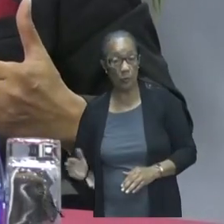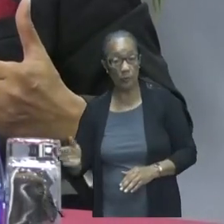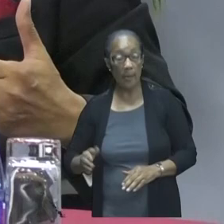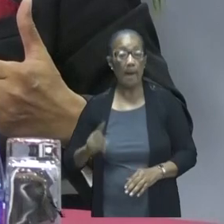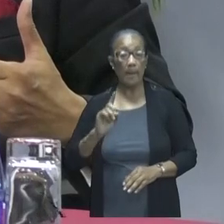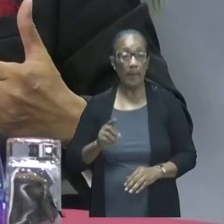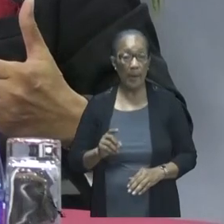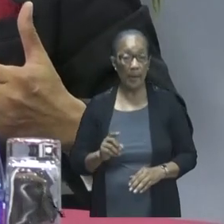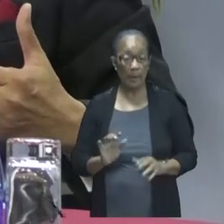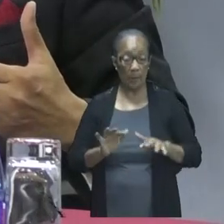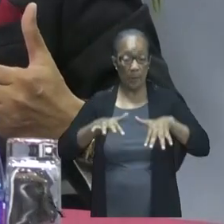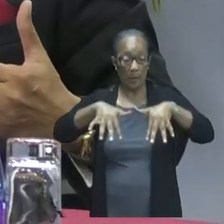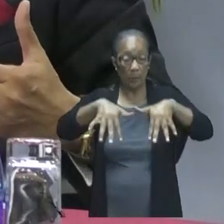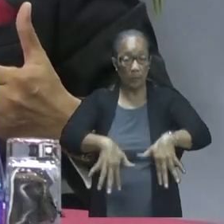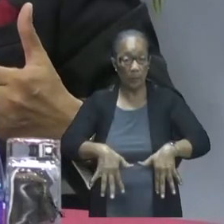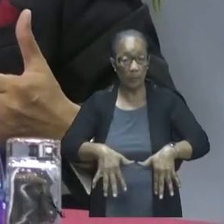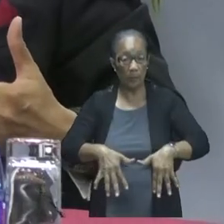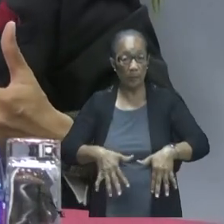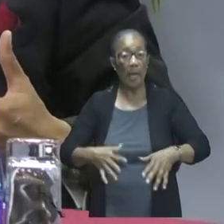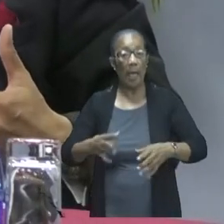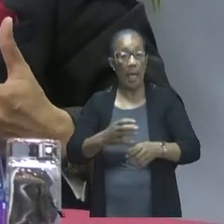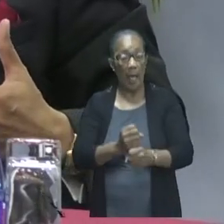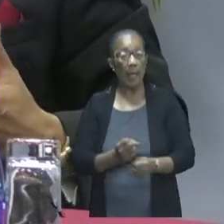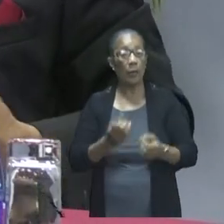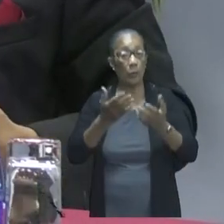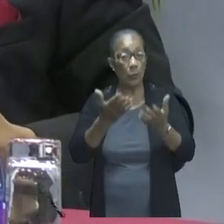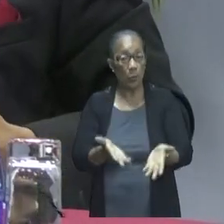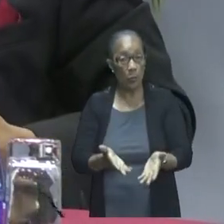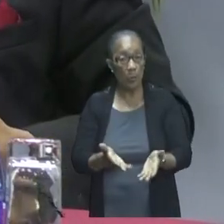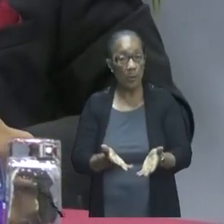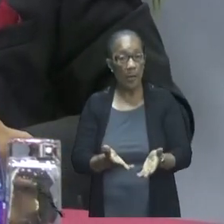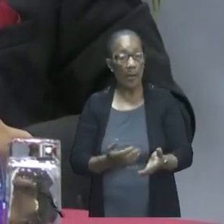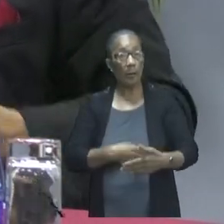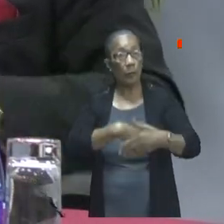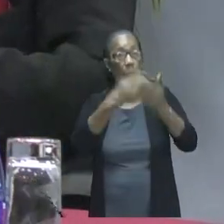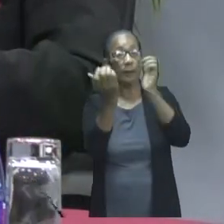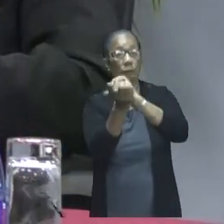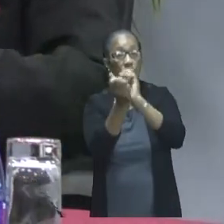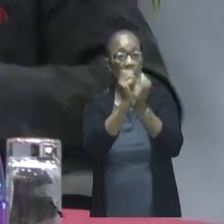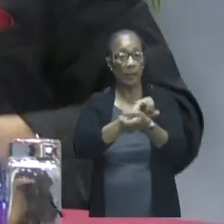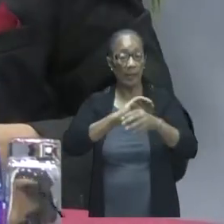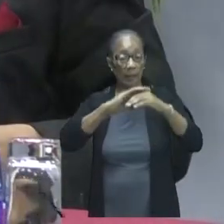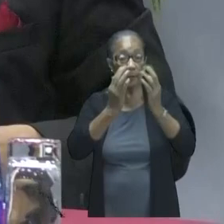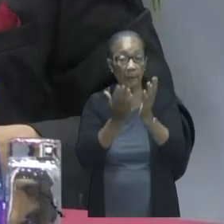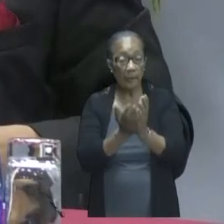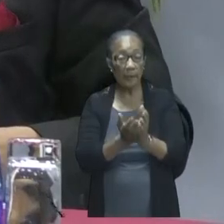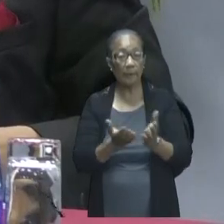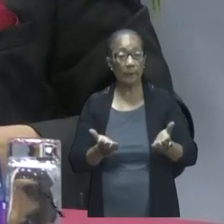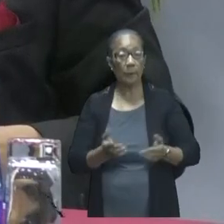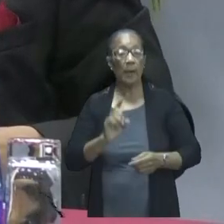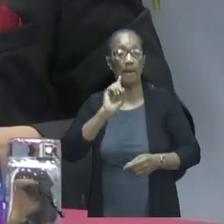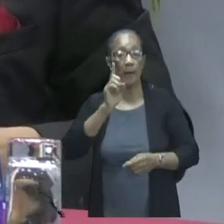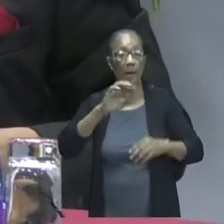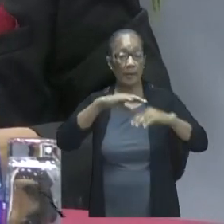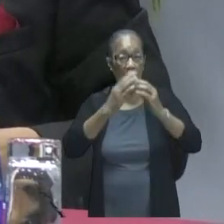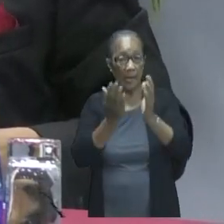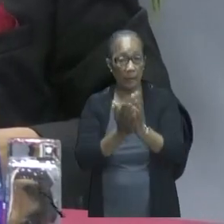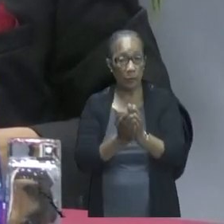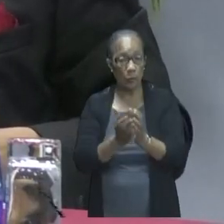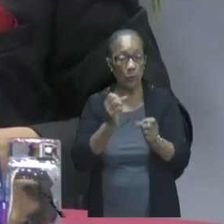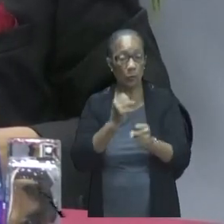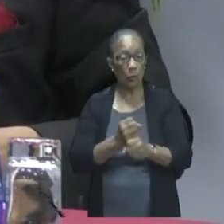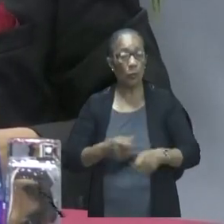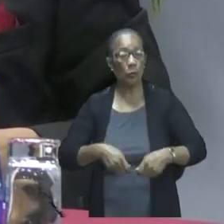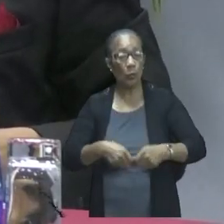beroven levert ook bijdragen aan je carbon credits in de wereld dus een win-winsituatie maar al deze dingen worden uitgewerkt